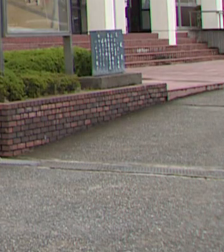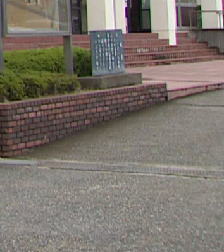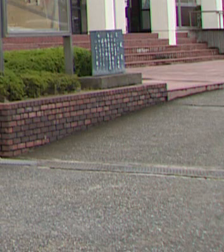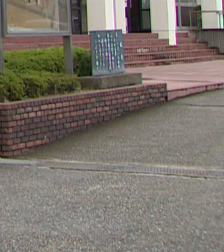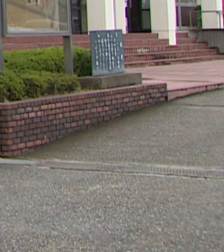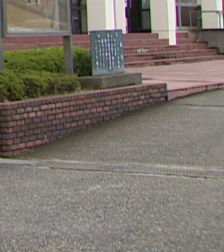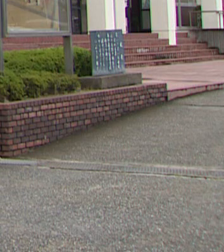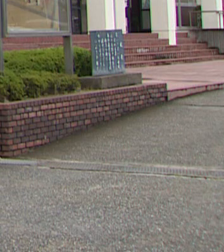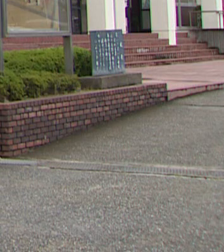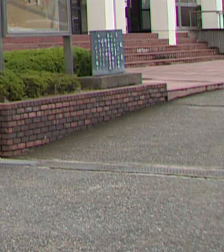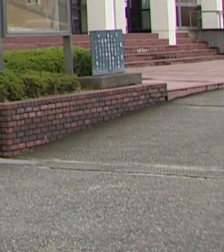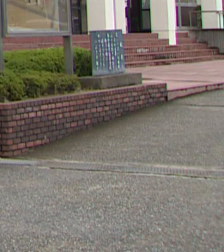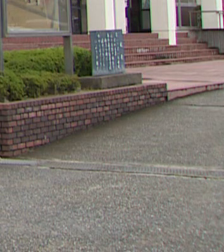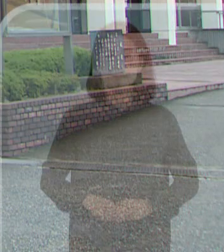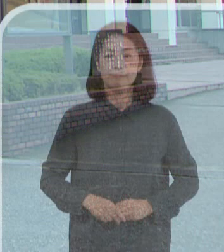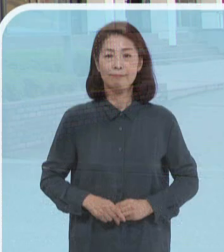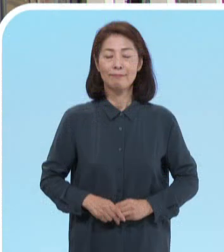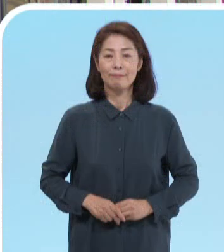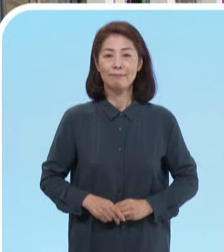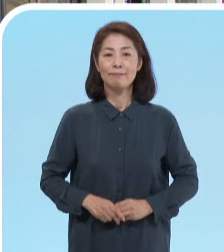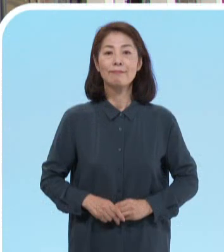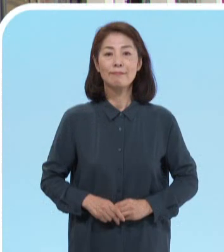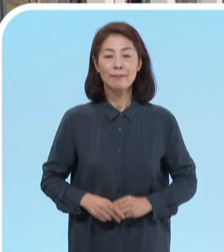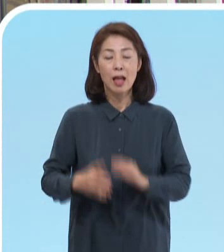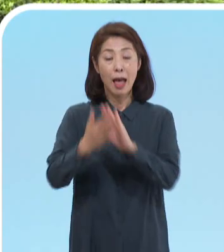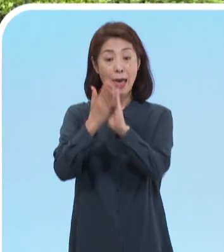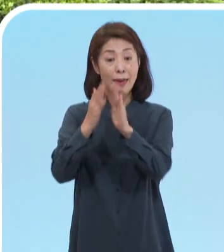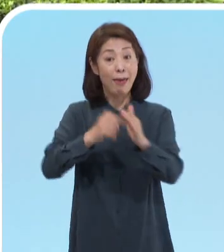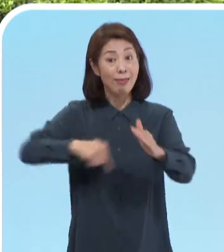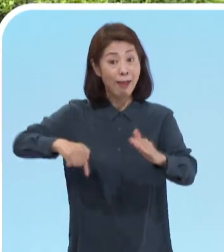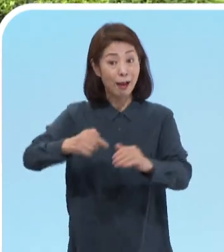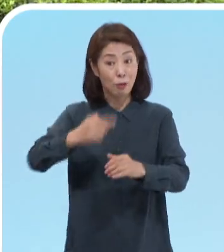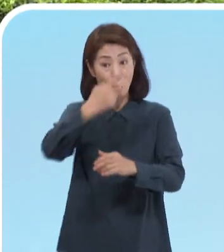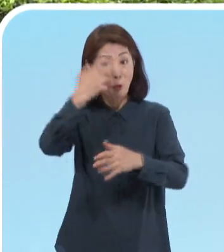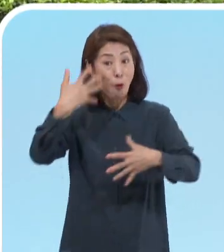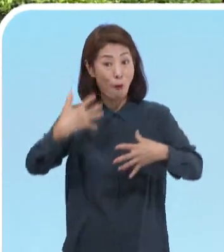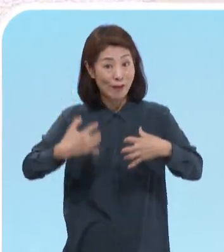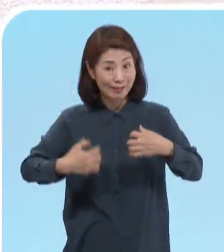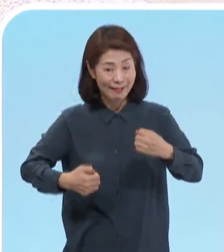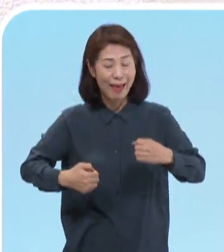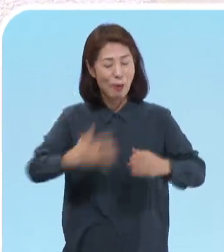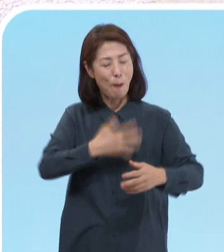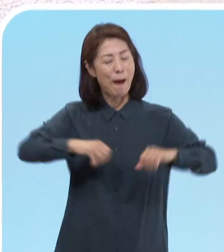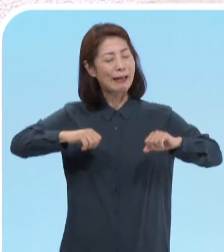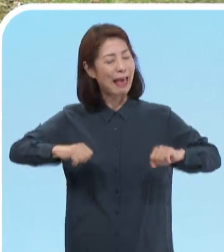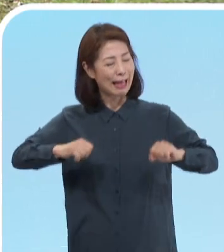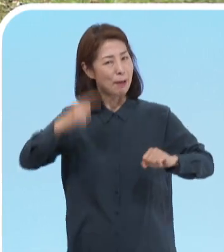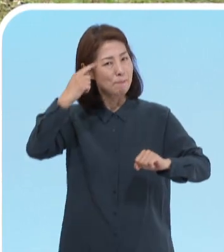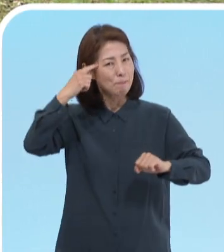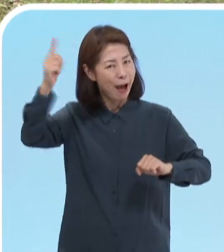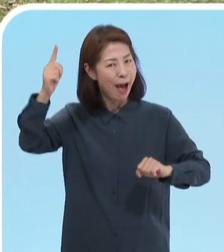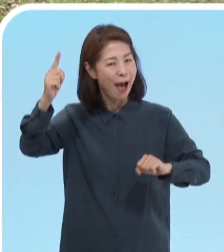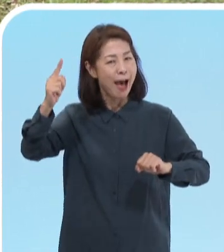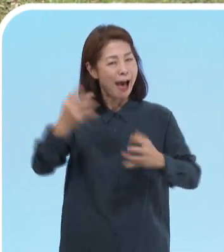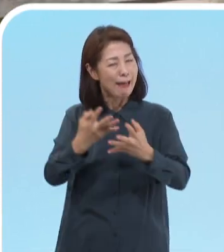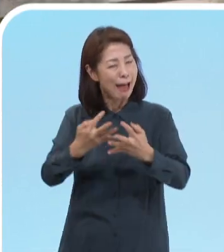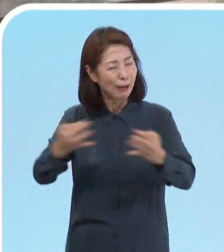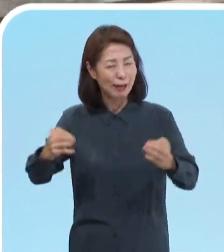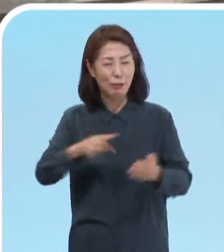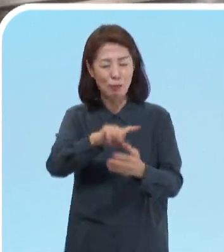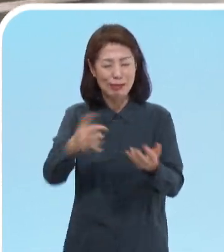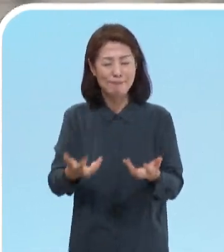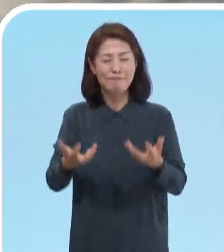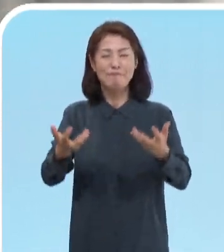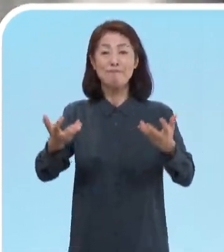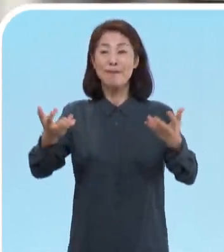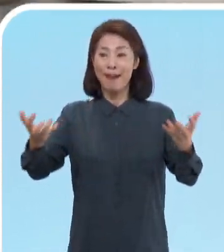さて、今回の兵庫トピは、 県内の高校生の元気とアイディアがいっぱい詰まった 地